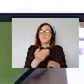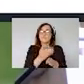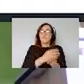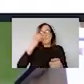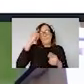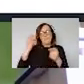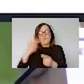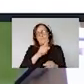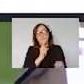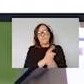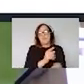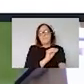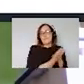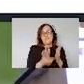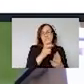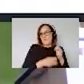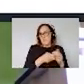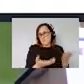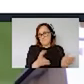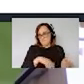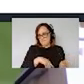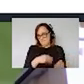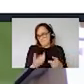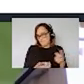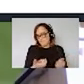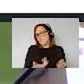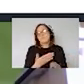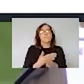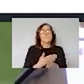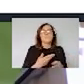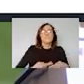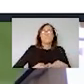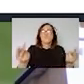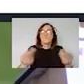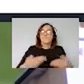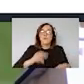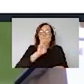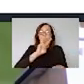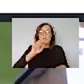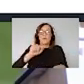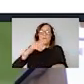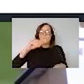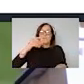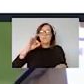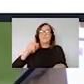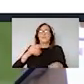wcześniejsza, wytwarza się tutaj bez problemu i już Państwo możecie, podając po prostu www.menti.com i